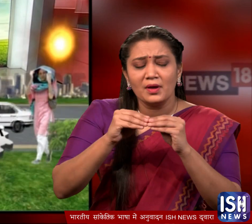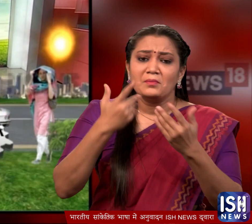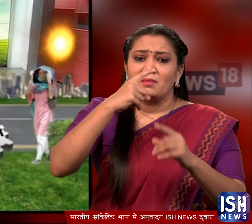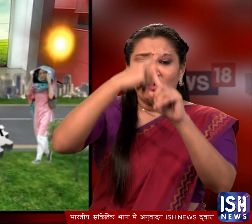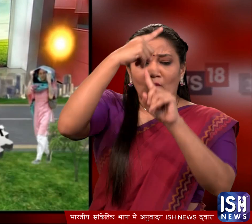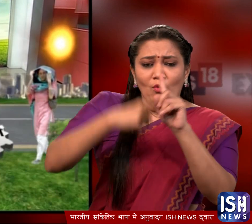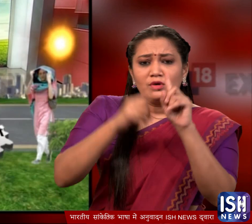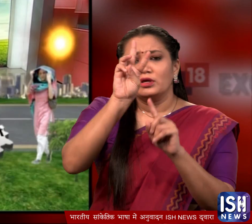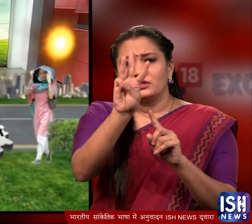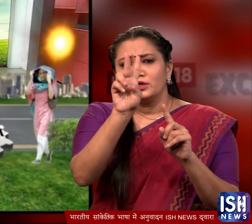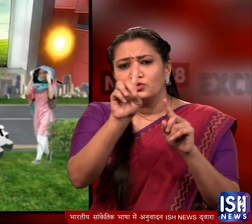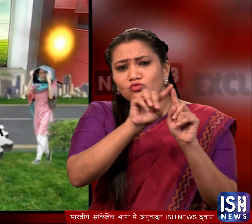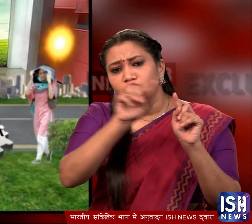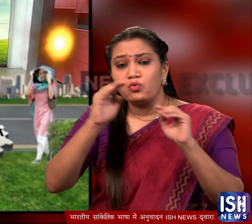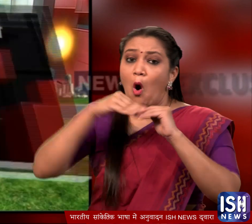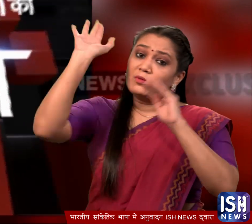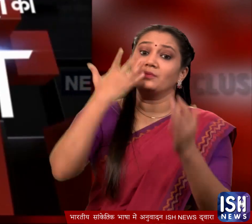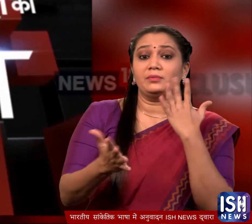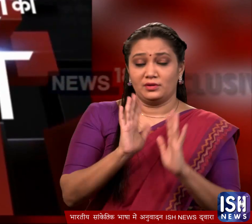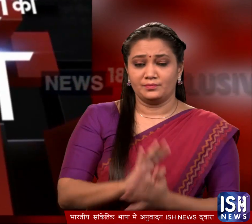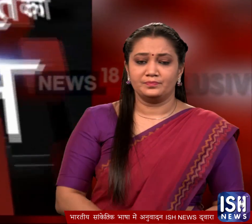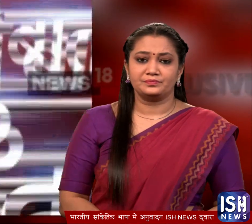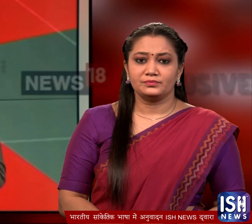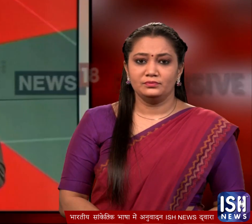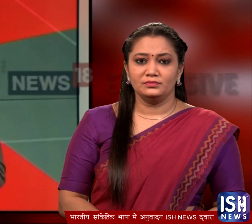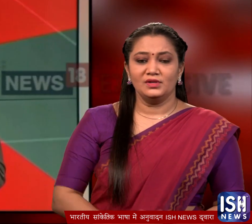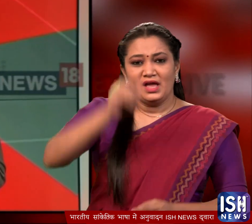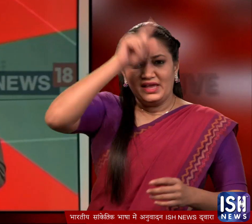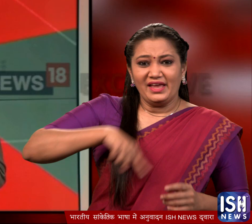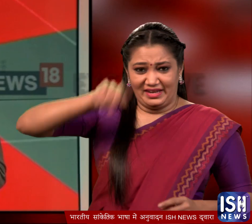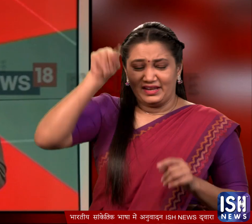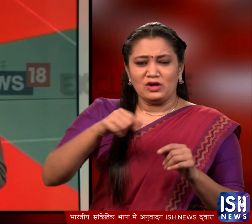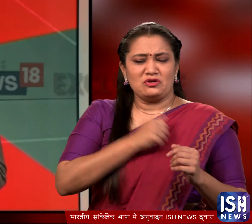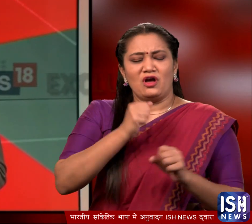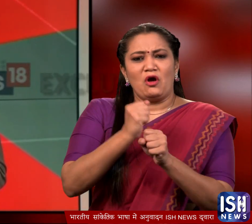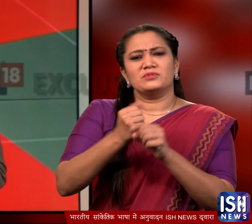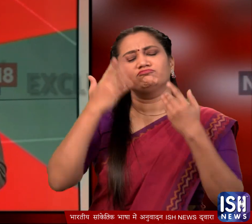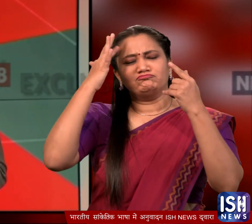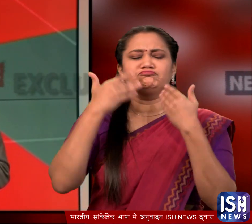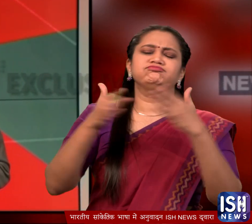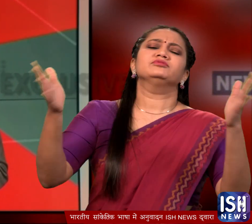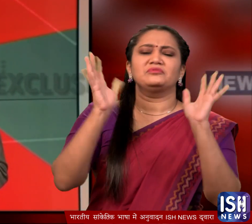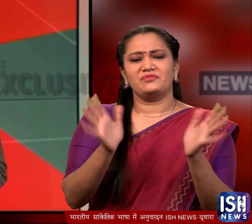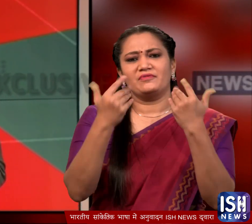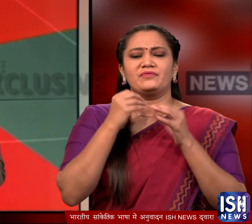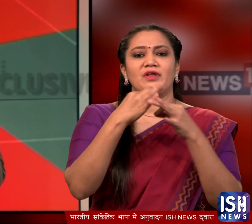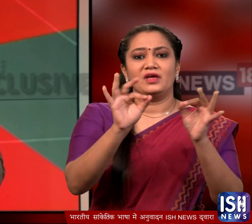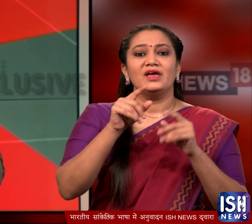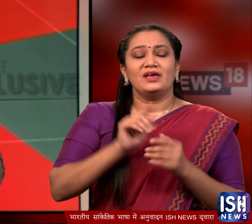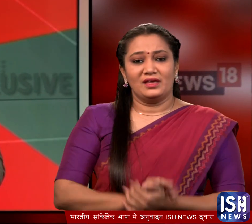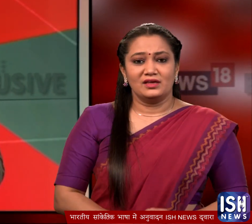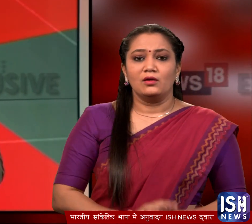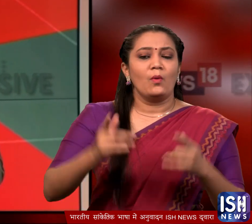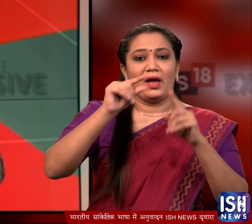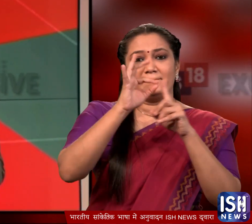का तापमान 32 डिग्री को भी पार कर जाएगा। भारत सरकार की दरियादिली की वजह से पाकिस्तान के प्रधानमंत्री इमरान खान लंबा